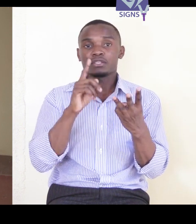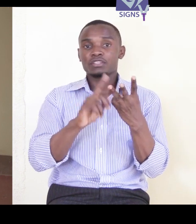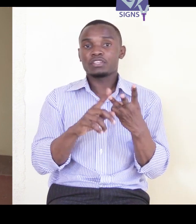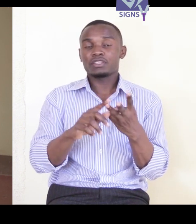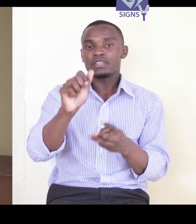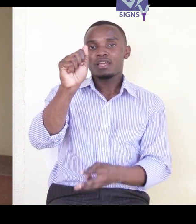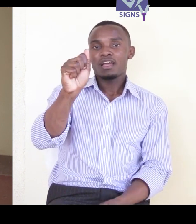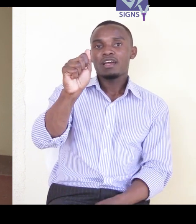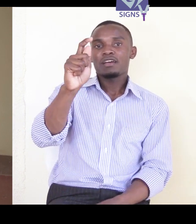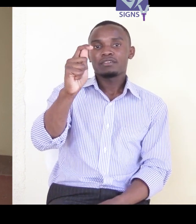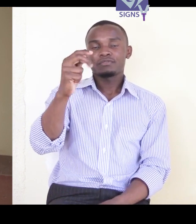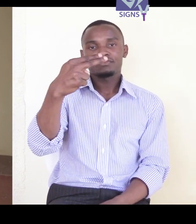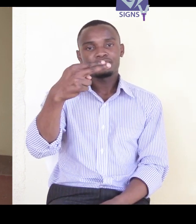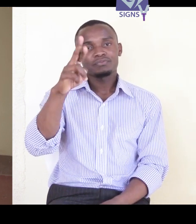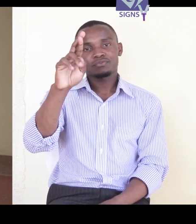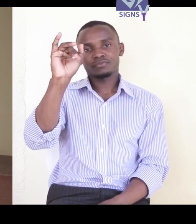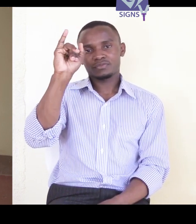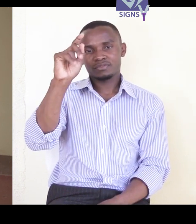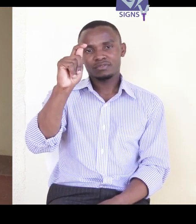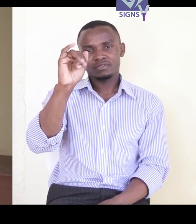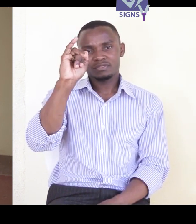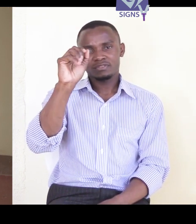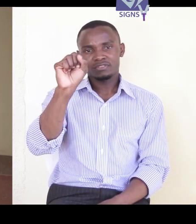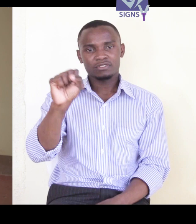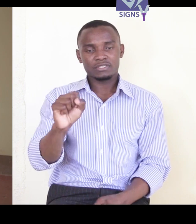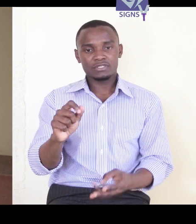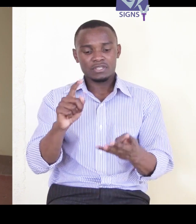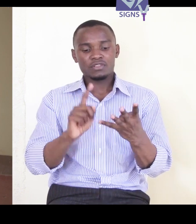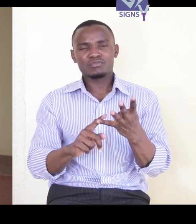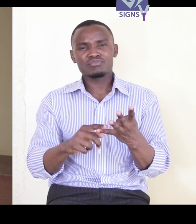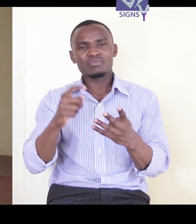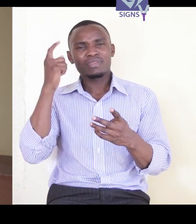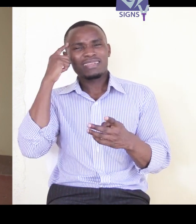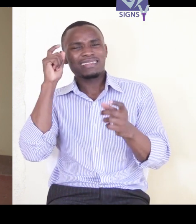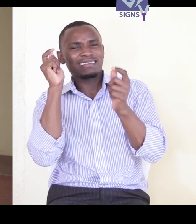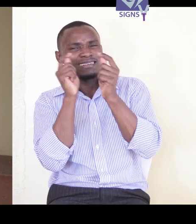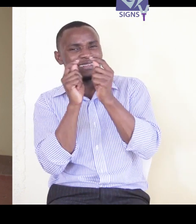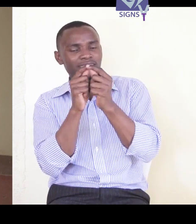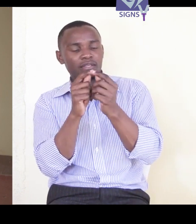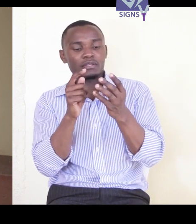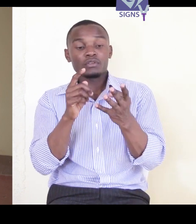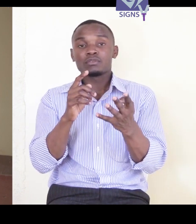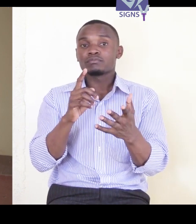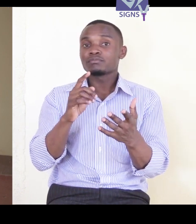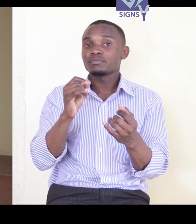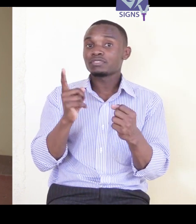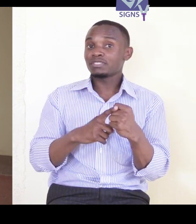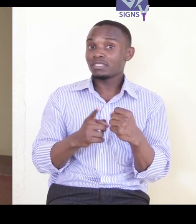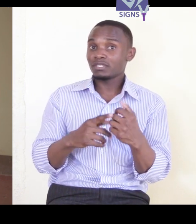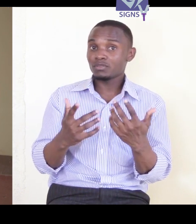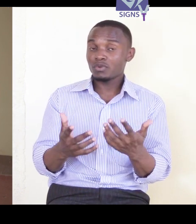kuumwa na kichwa, uchovu na maumivu mengine madogo madogo, mgongo, tumbo pia ikiwa na